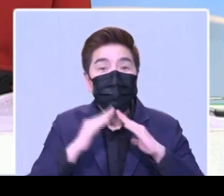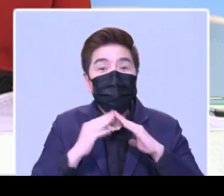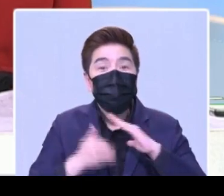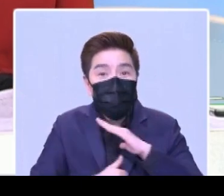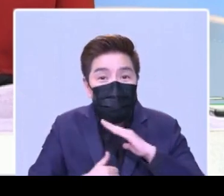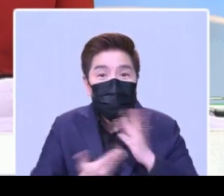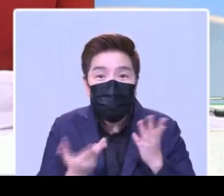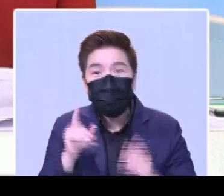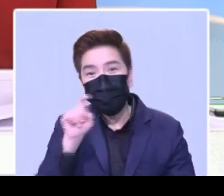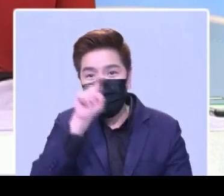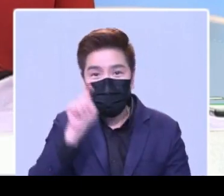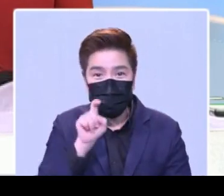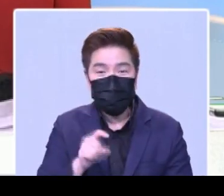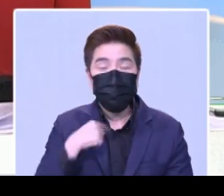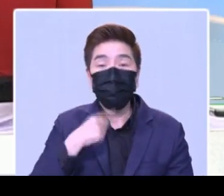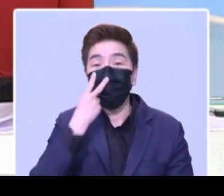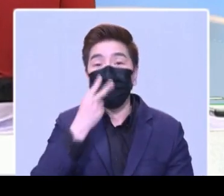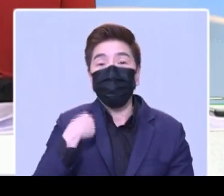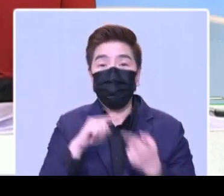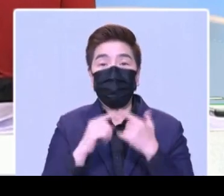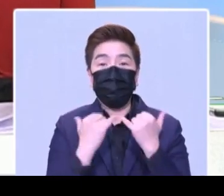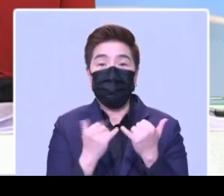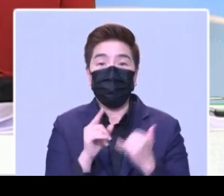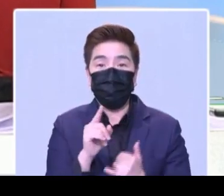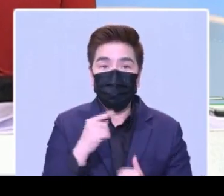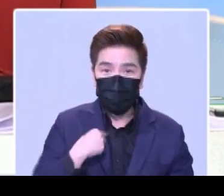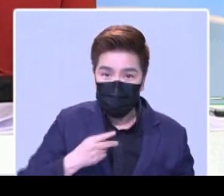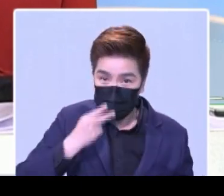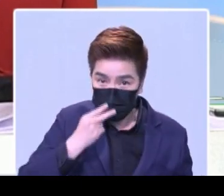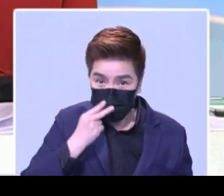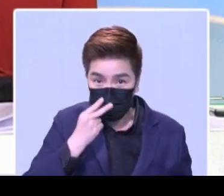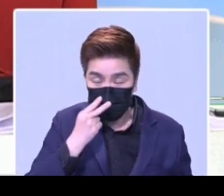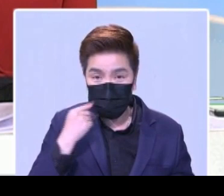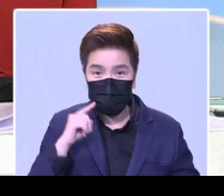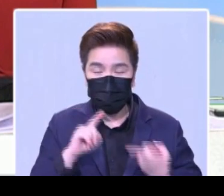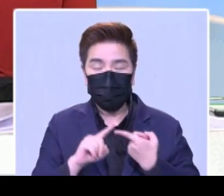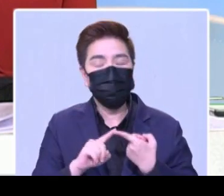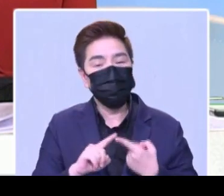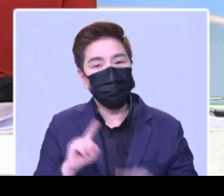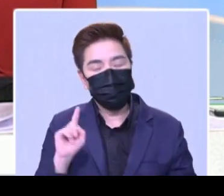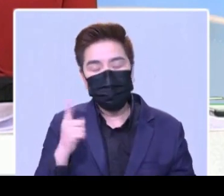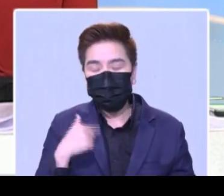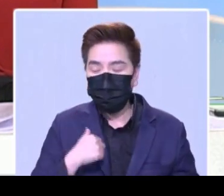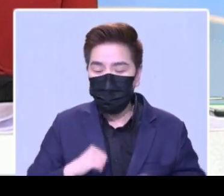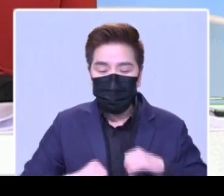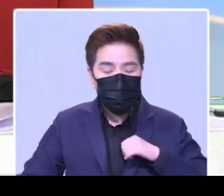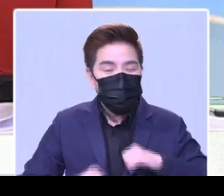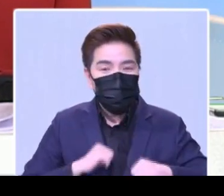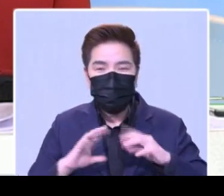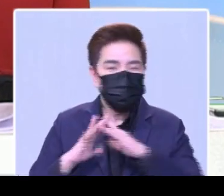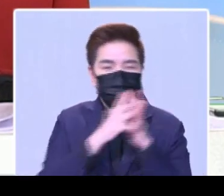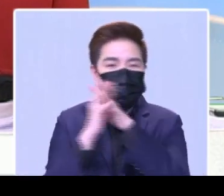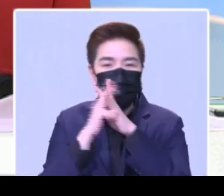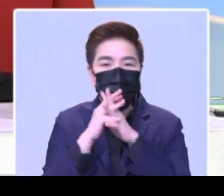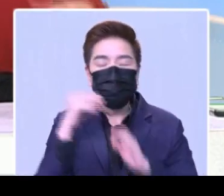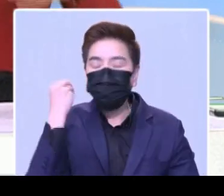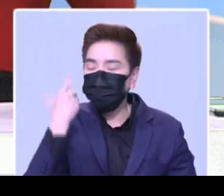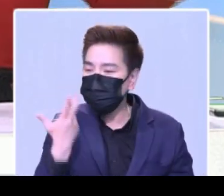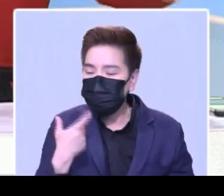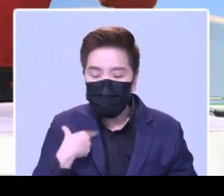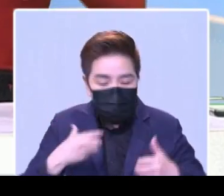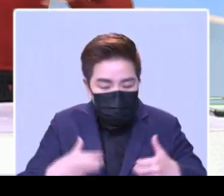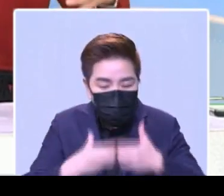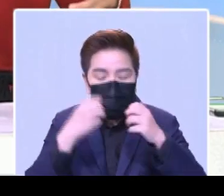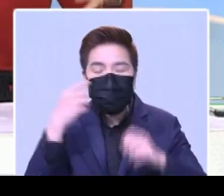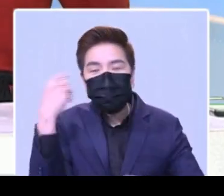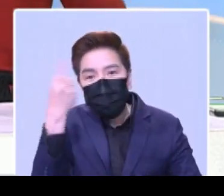แสดงความเห็นกันเข้ามาครับแต่ว่าเดี๋ยววันนี้ไปดูเรื่องของเอาอีกแล้ววัยรุ่นตะลุมบอลกัน คือตอนนี้งานสังสรรค์งานป